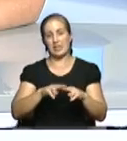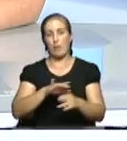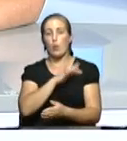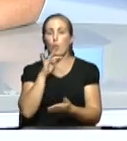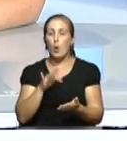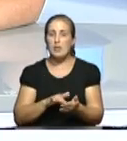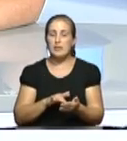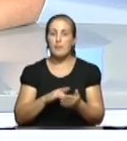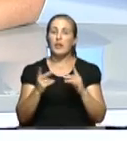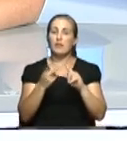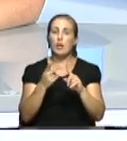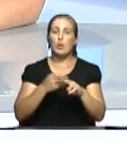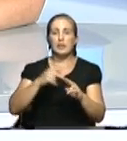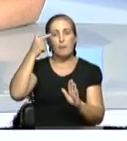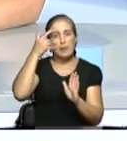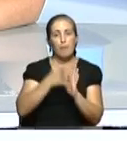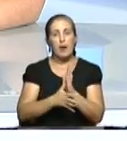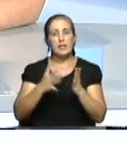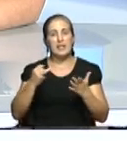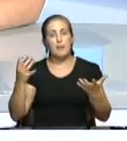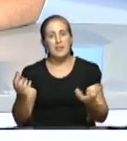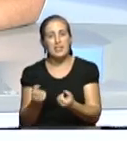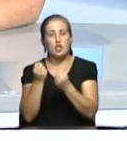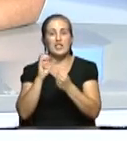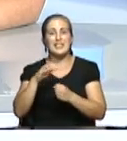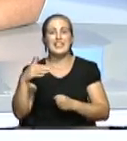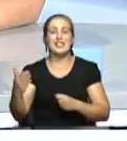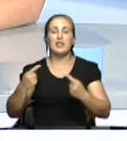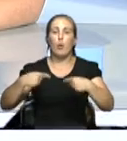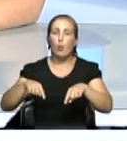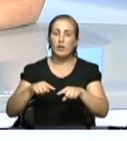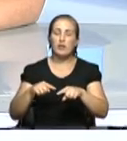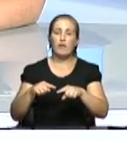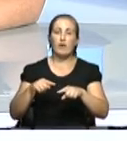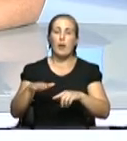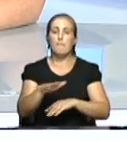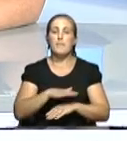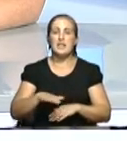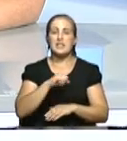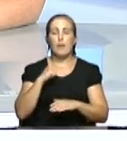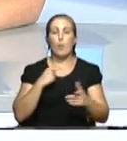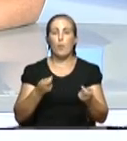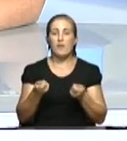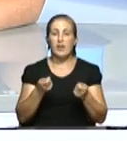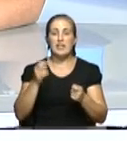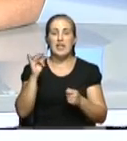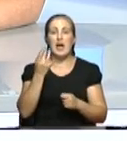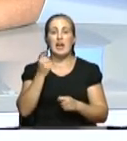второе это понимание поддержка со стороны органов местного самоуправления и